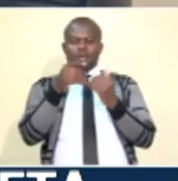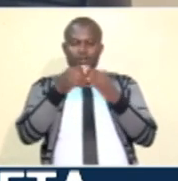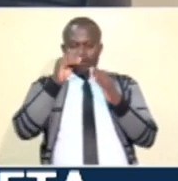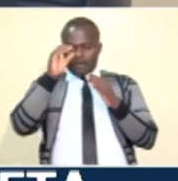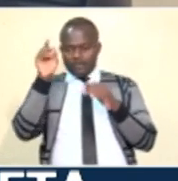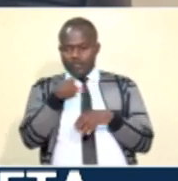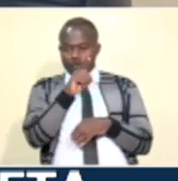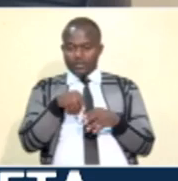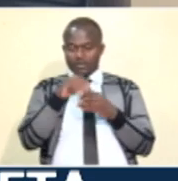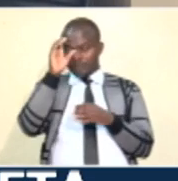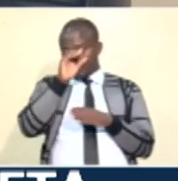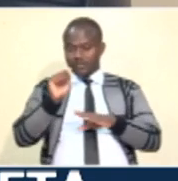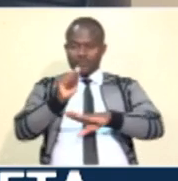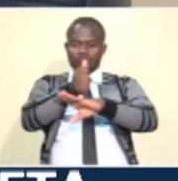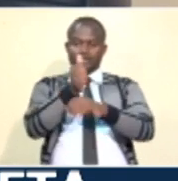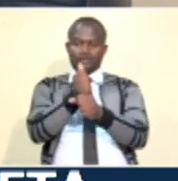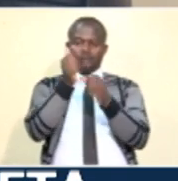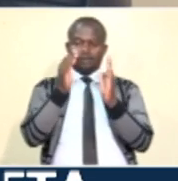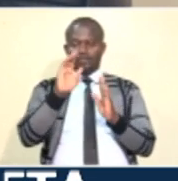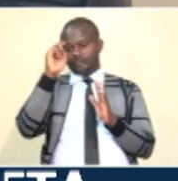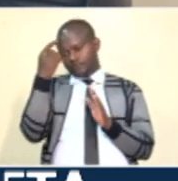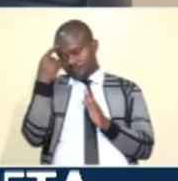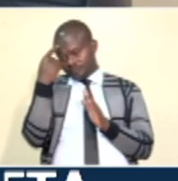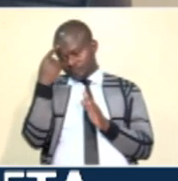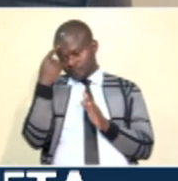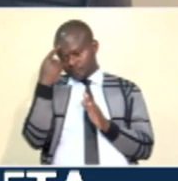mu myanya abakozi ba Leta.